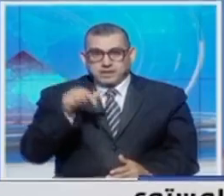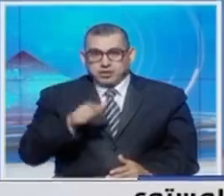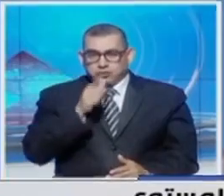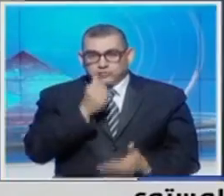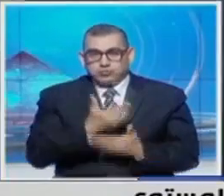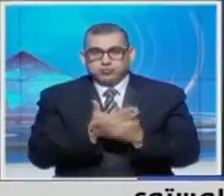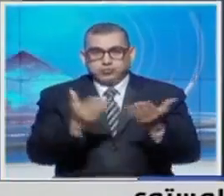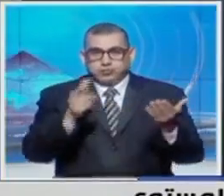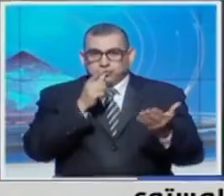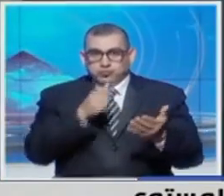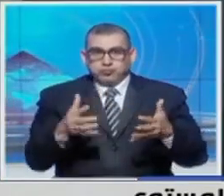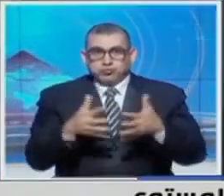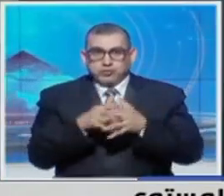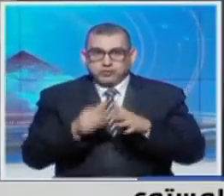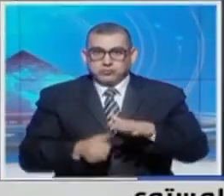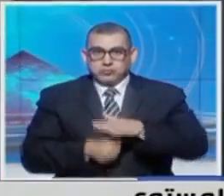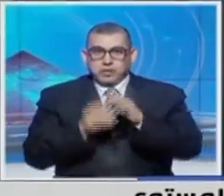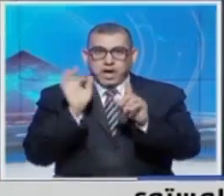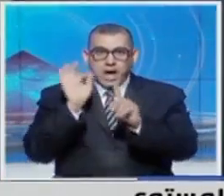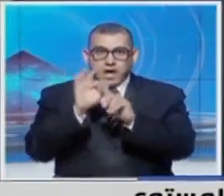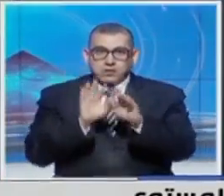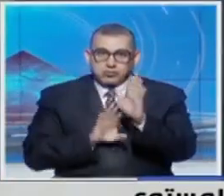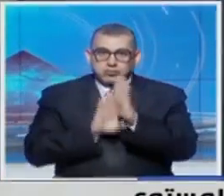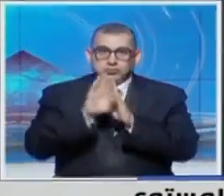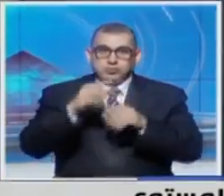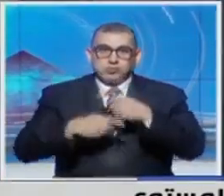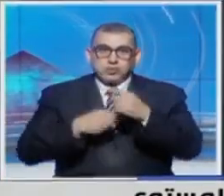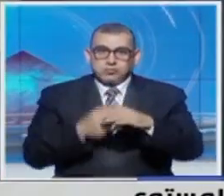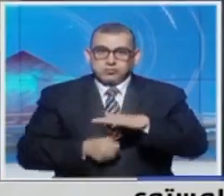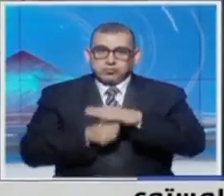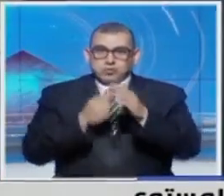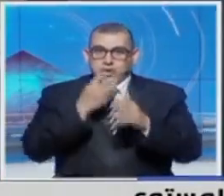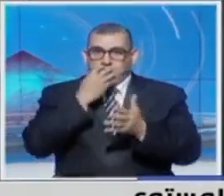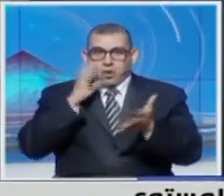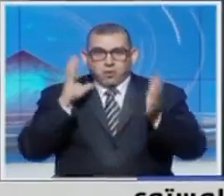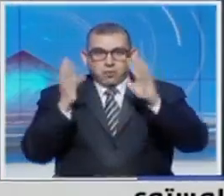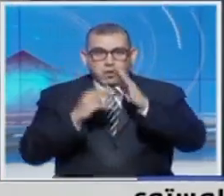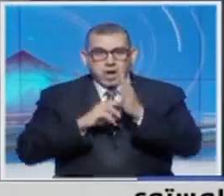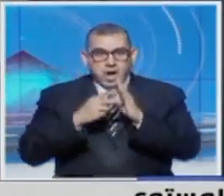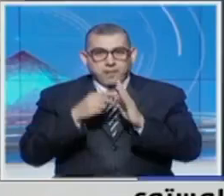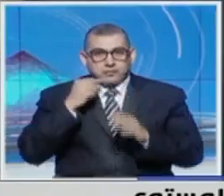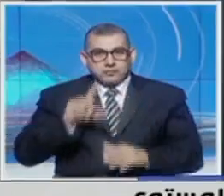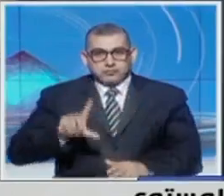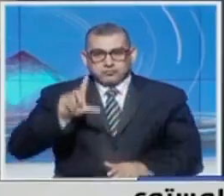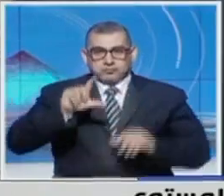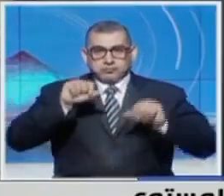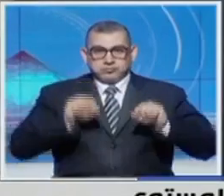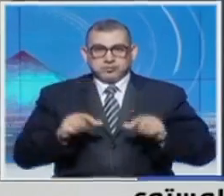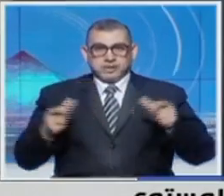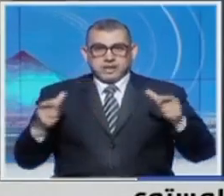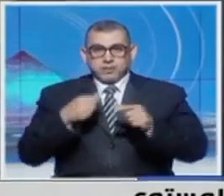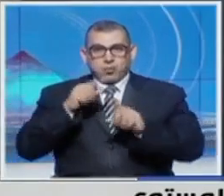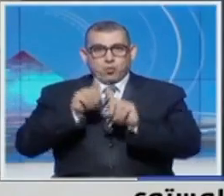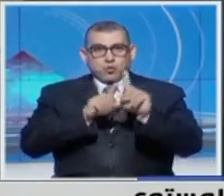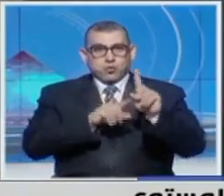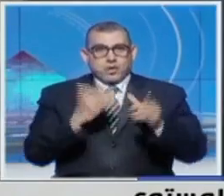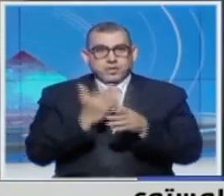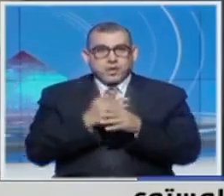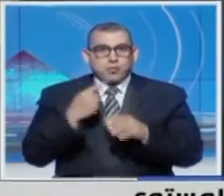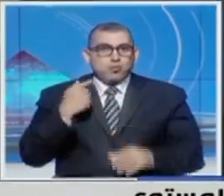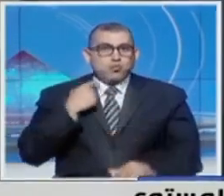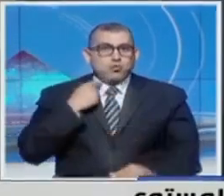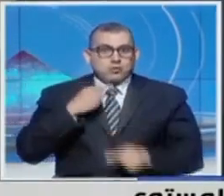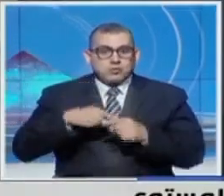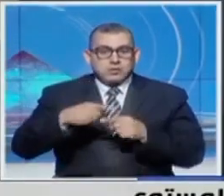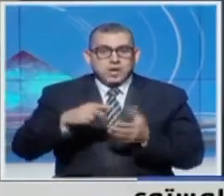سبتمبر الجاري، كما يشارك في قمة أهداف التنمية المستدامة وقمة الطموح المناخي، كما سيترأس الاجتماع الوزاري حول